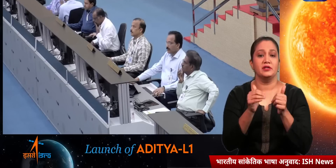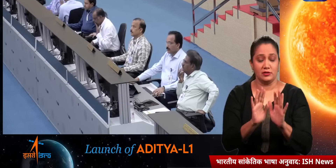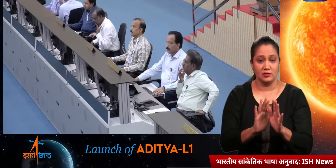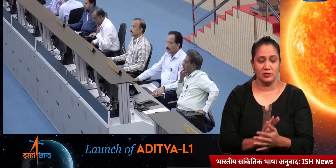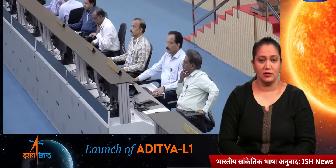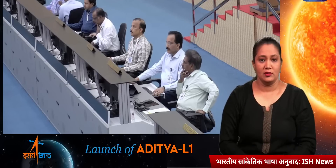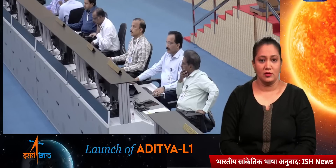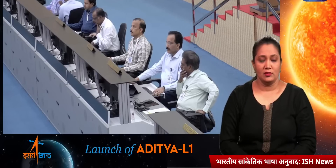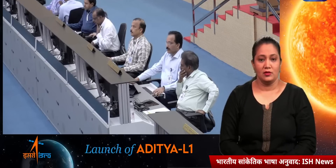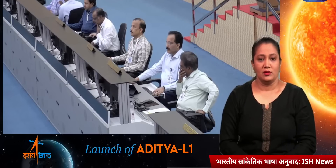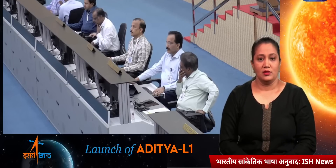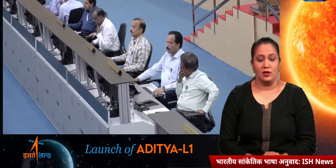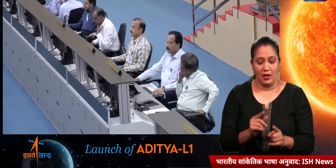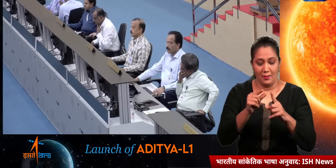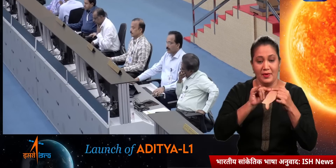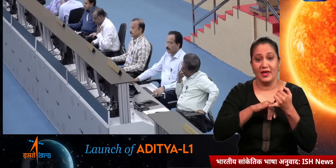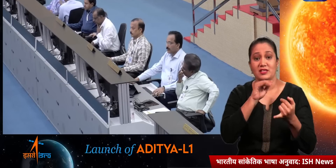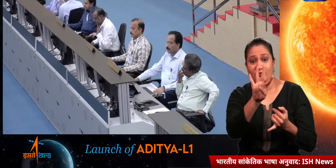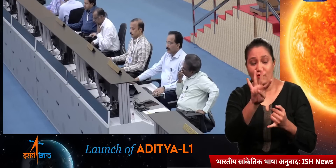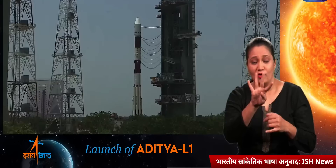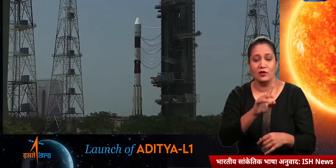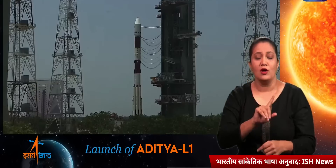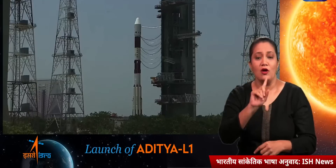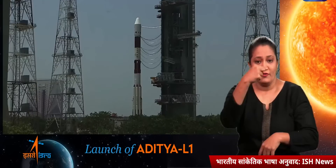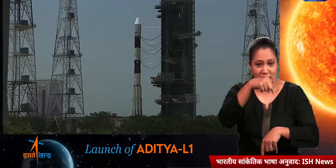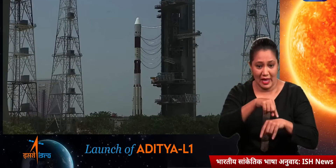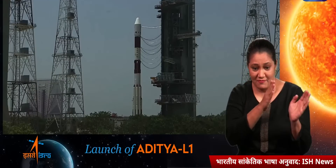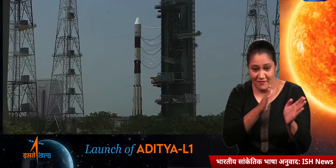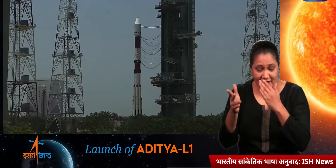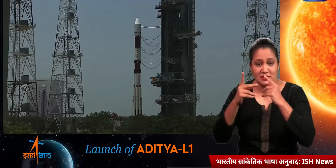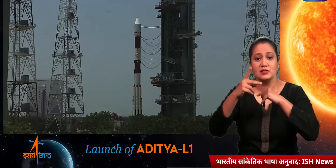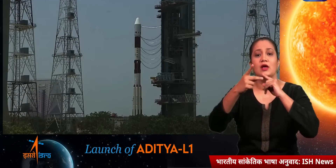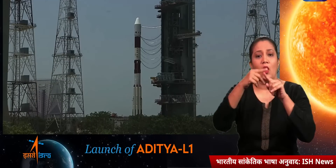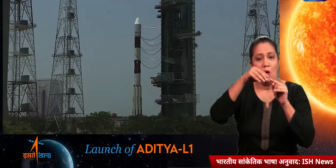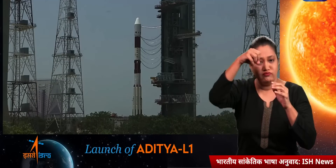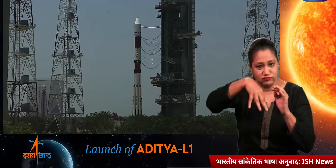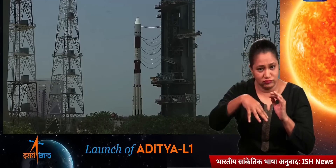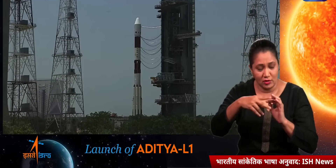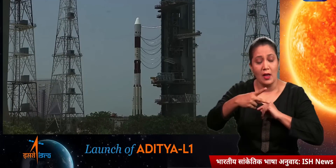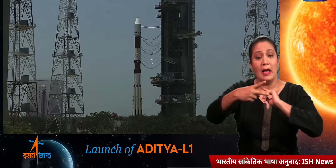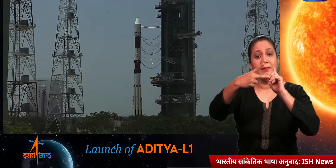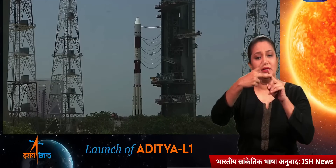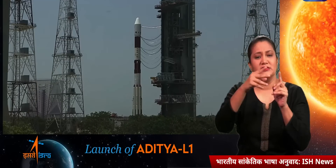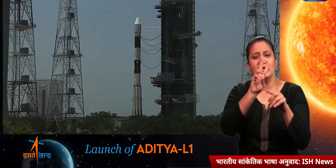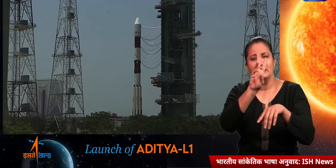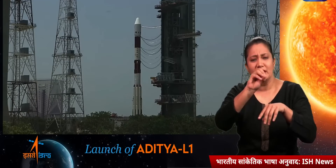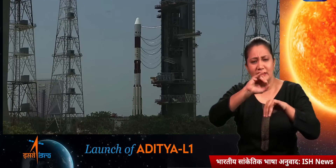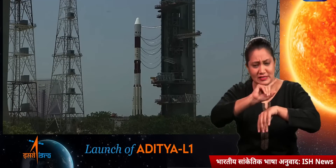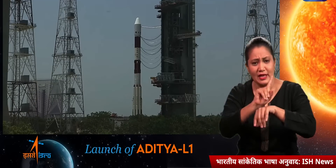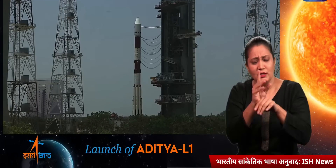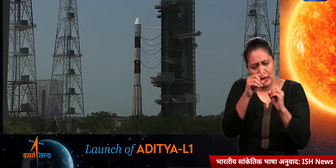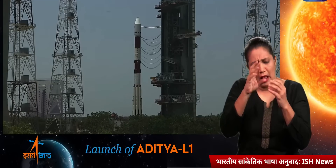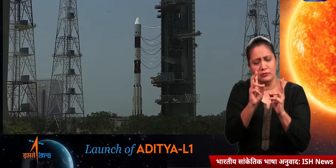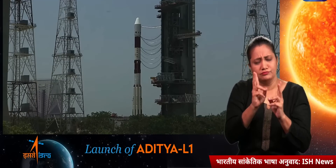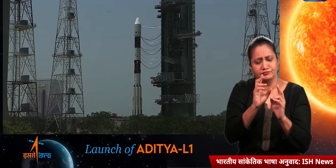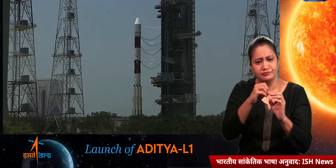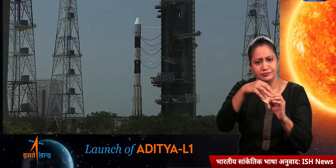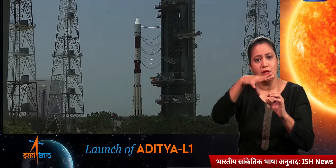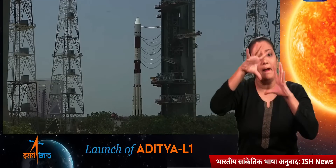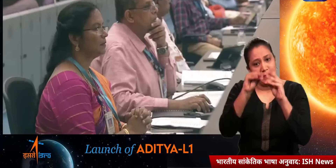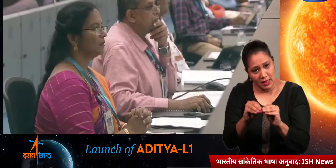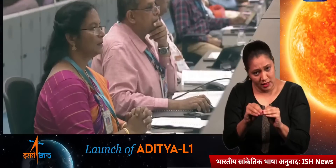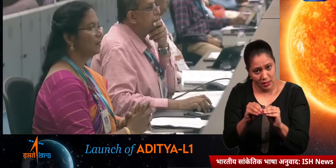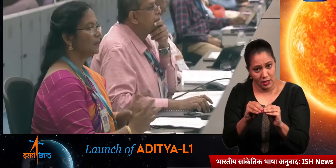मतलब PS4 को प्रथम कोस्टिंग फेज के बाद प्रज्वलित किया जाएगा, फिर 30 सेकेंड प्रज्वलित रहकर यह बंद हो